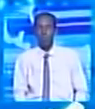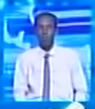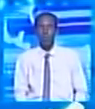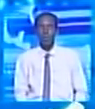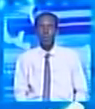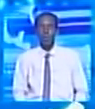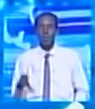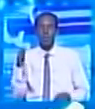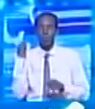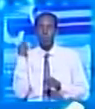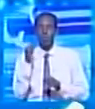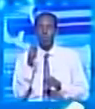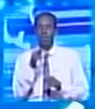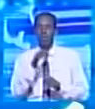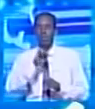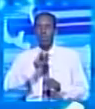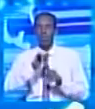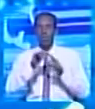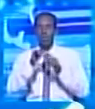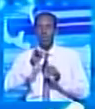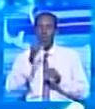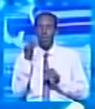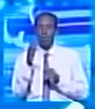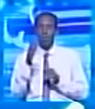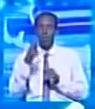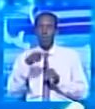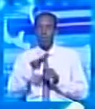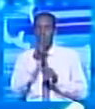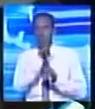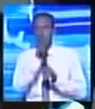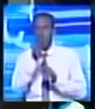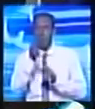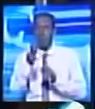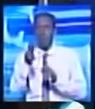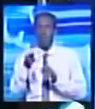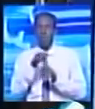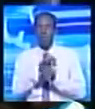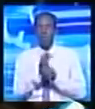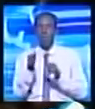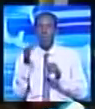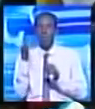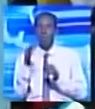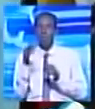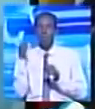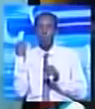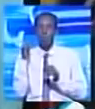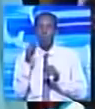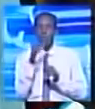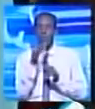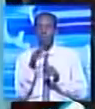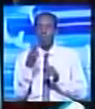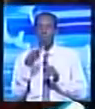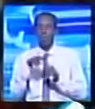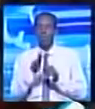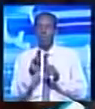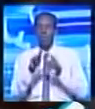Le président français Emmanuel Macron est en visite au Tchad pour discuter de l'avenir du G5 Sahel. Emmanuel Macron se trouve au Tchad pour une visite de